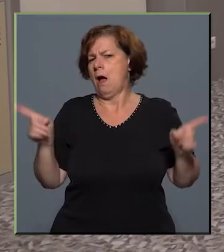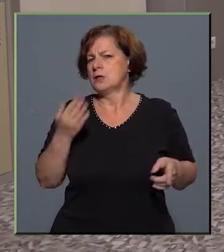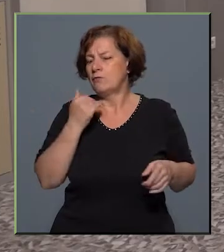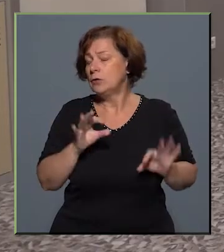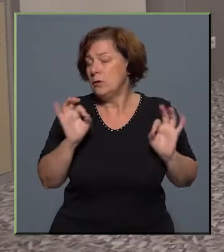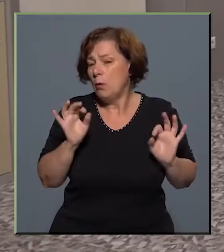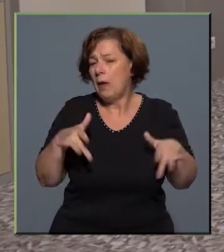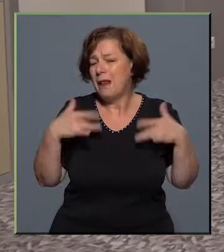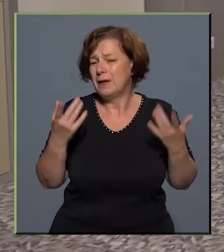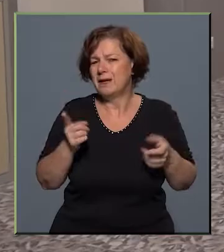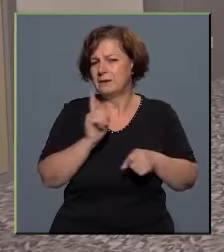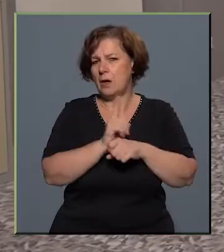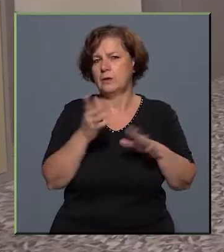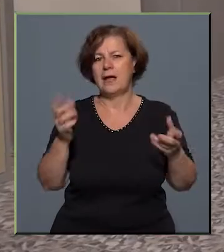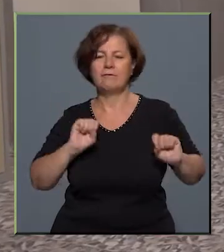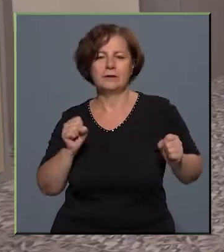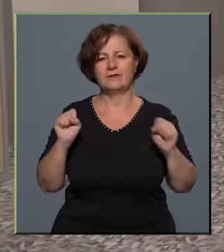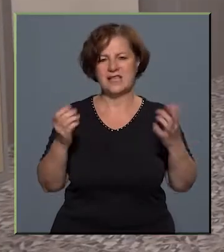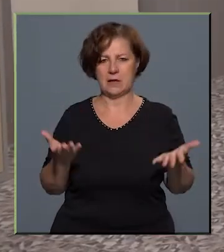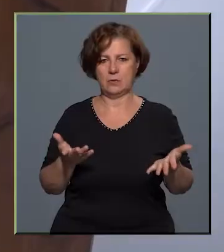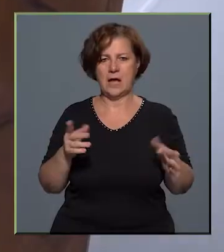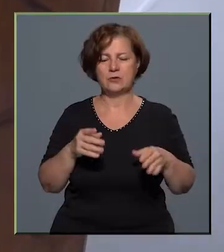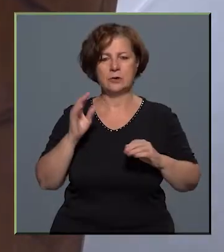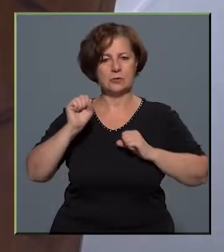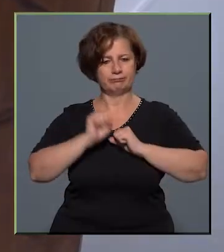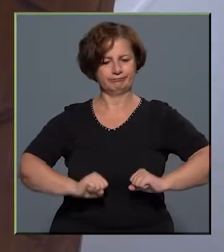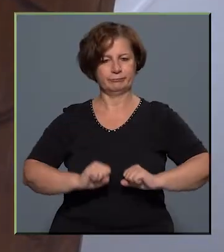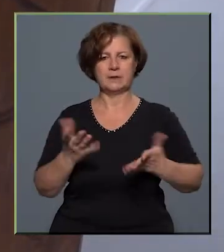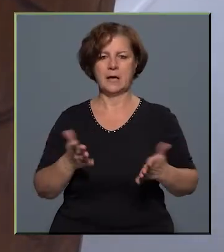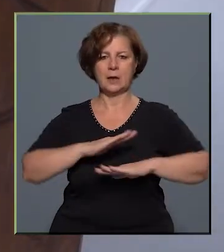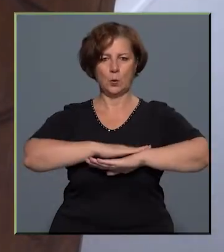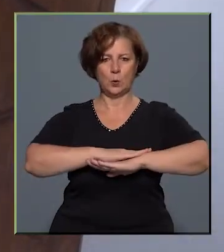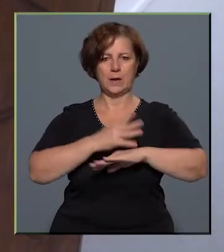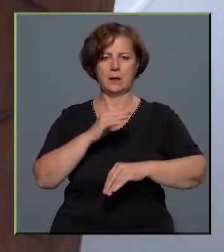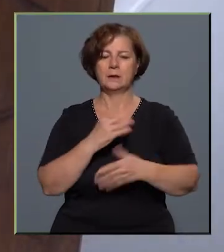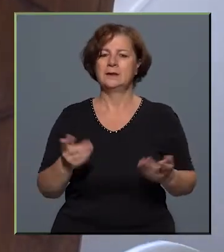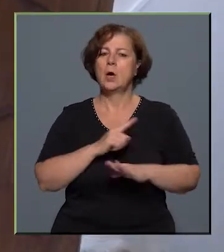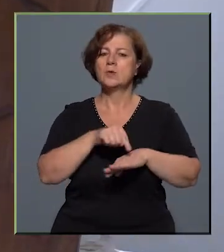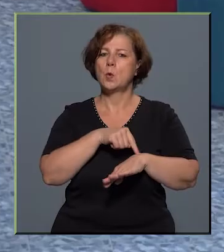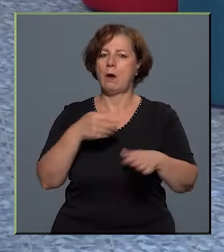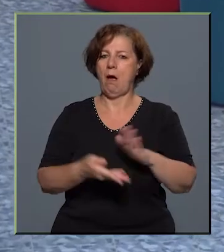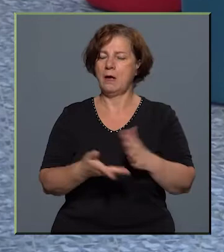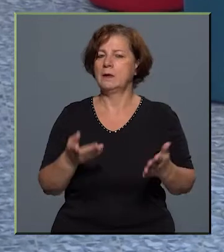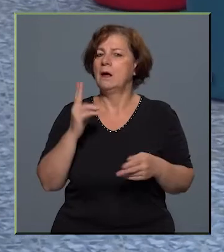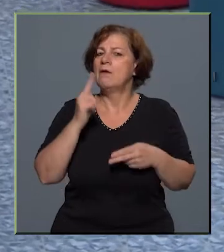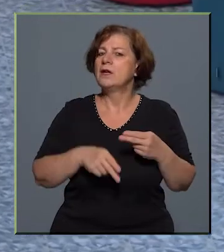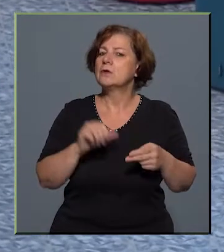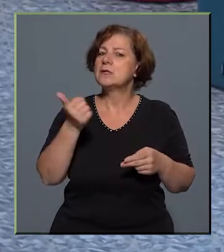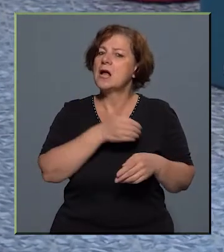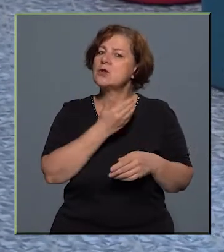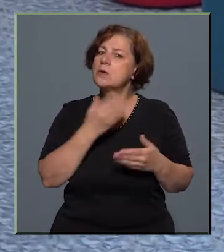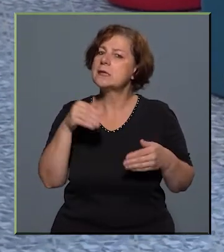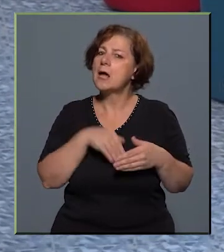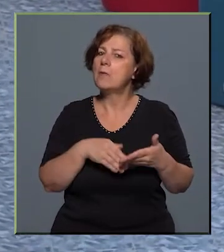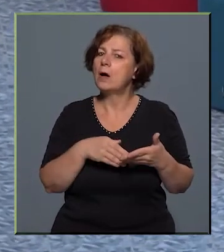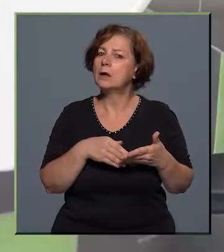jó élmények voltak, de ott nem volt ficánkolás, ott nagyon fegyelmezetten kellett ülni az óra alatt. Végül is az első